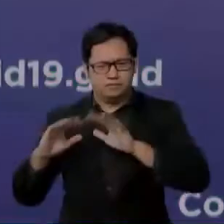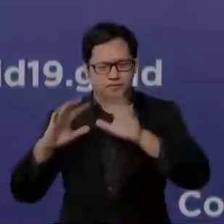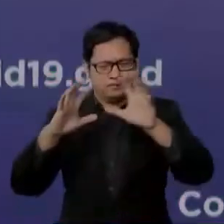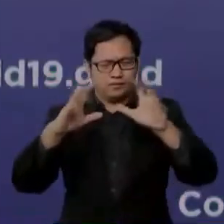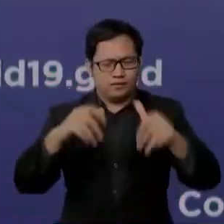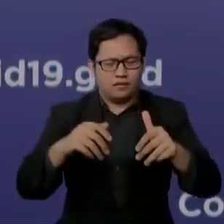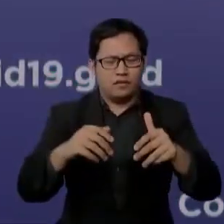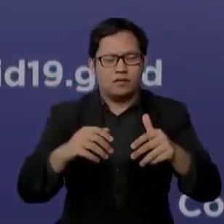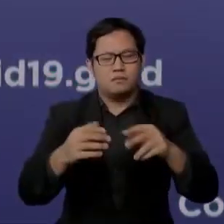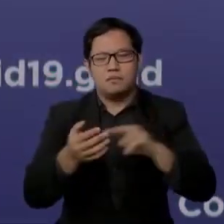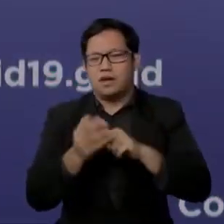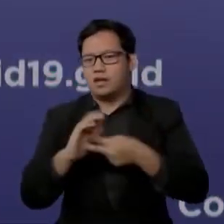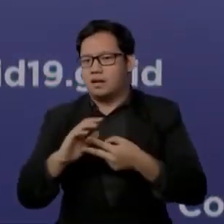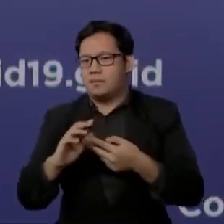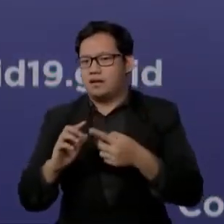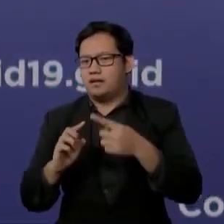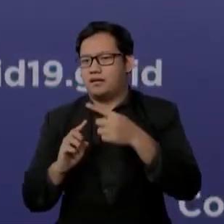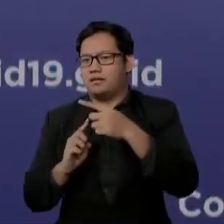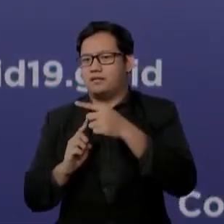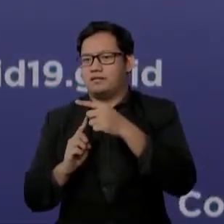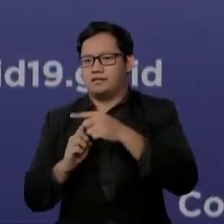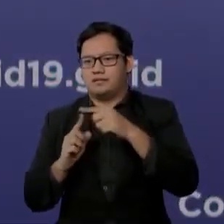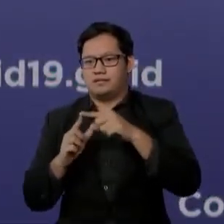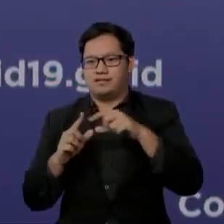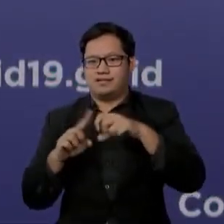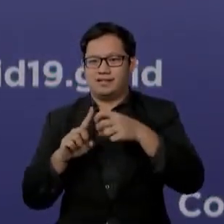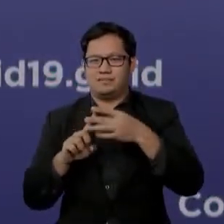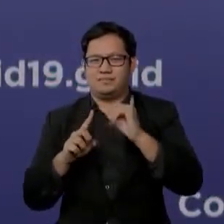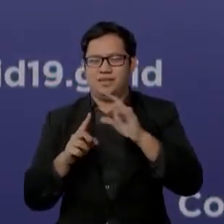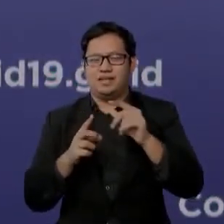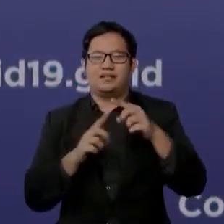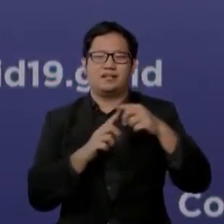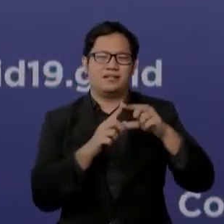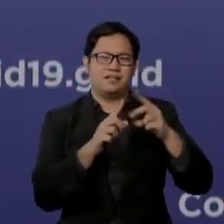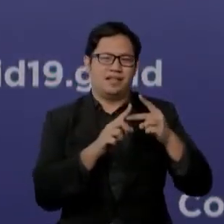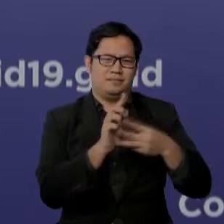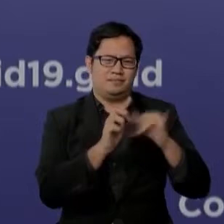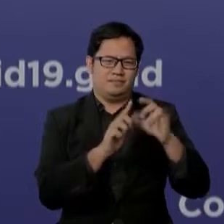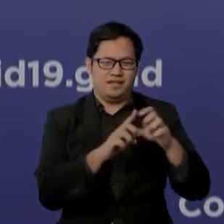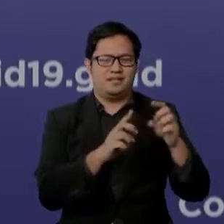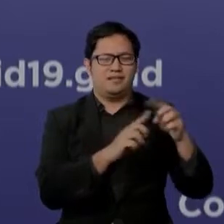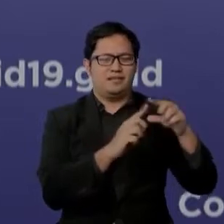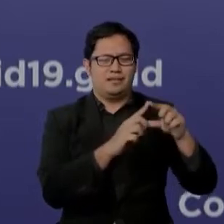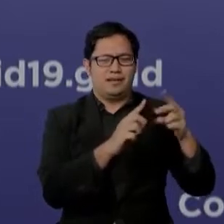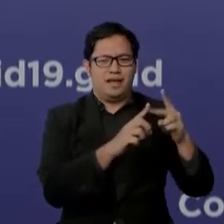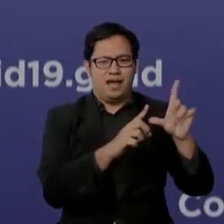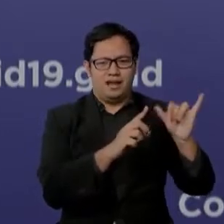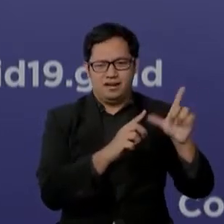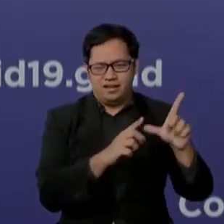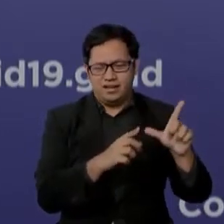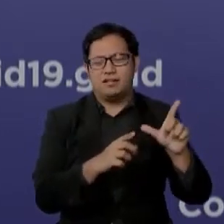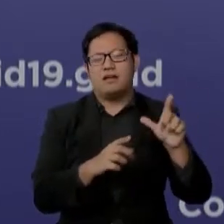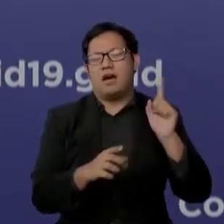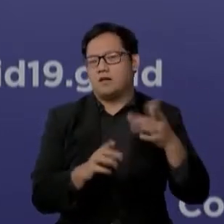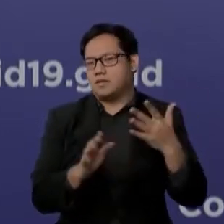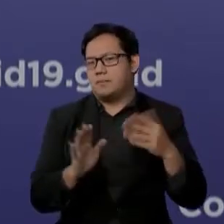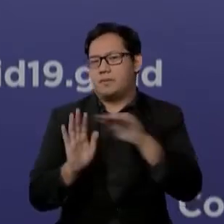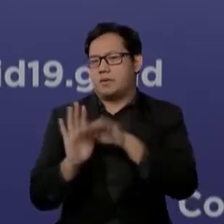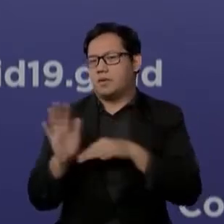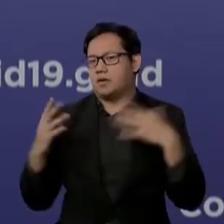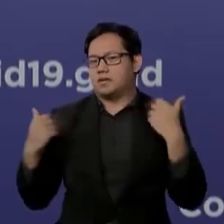pelaksanaan takbir Tahmid dan juga tahlil harus memastikan jalannya protokol